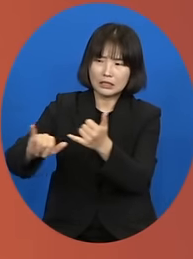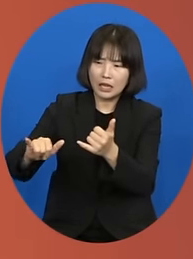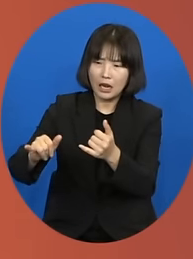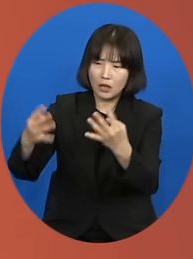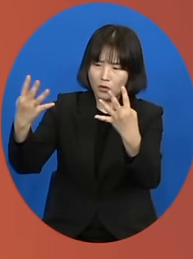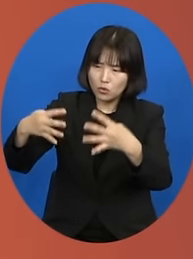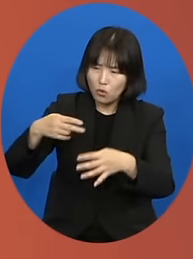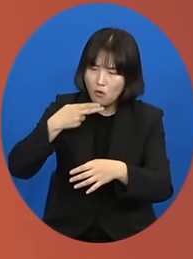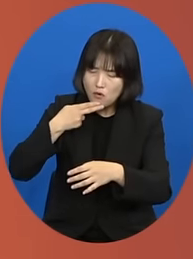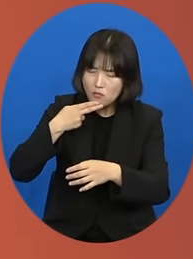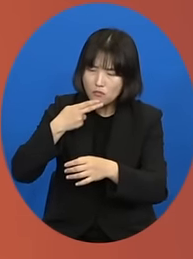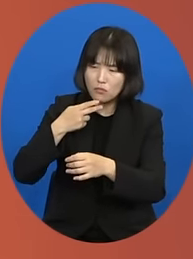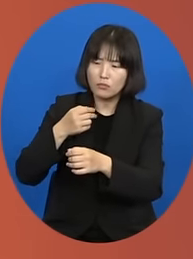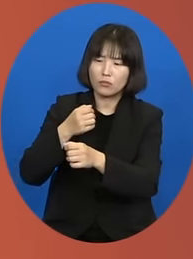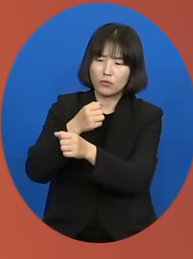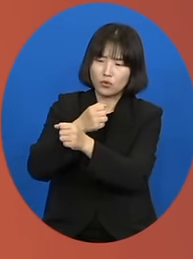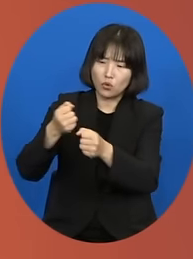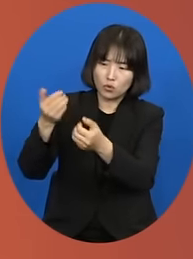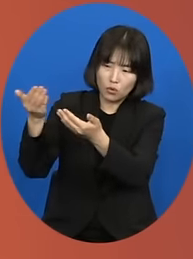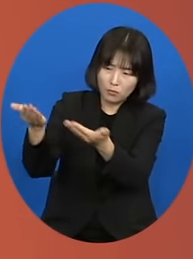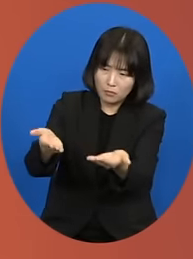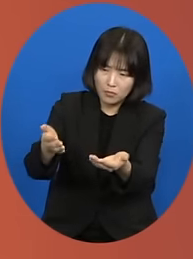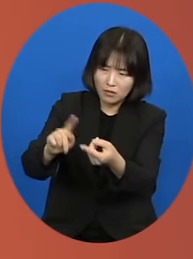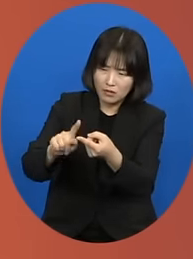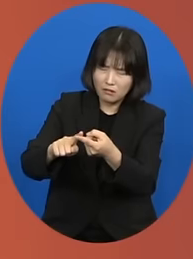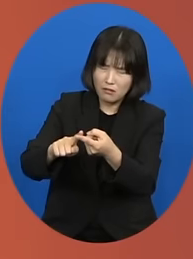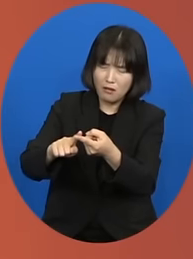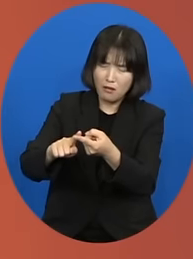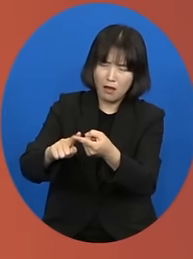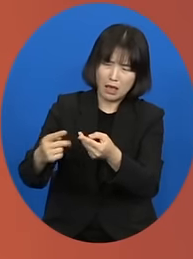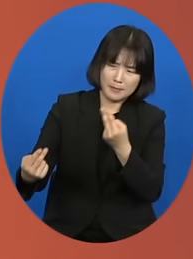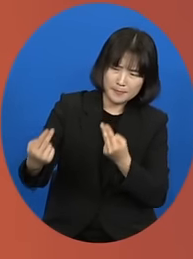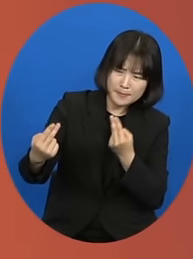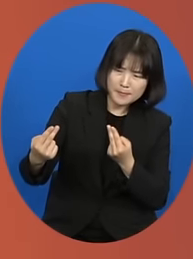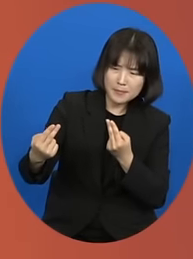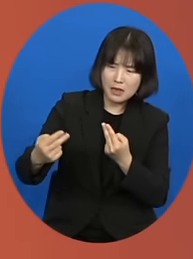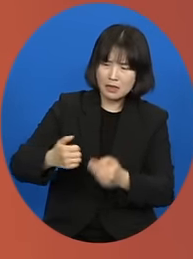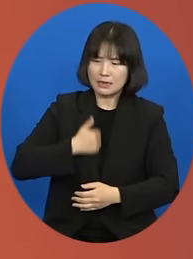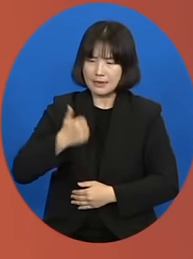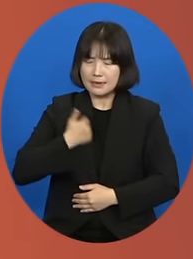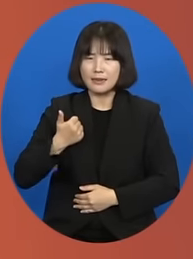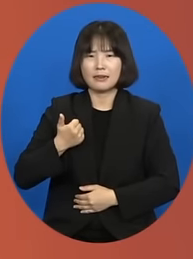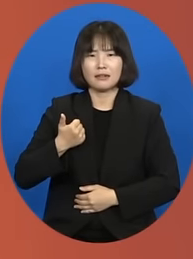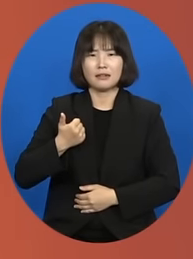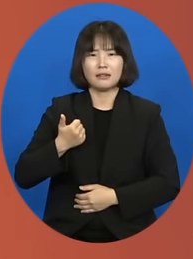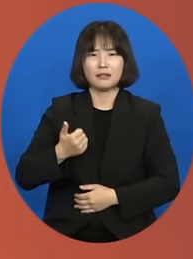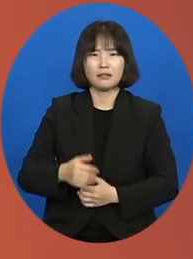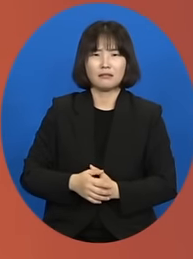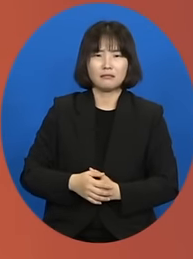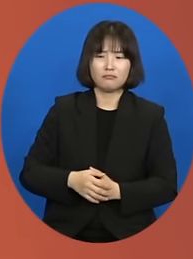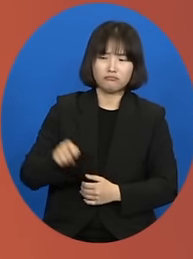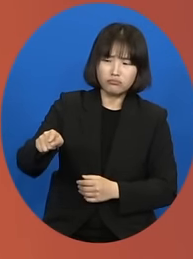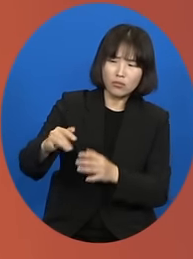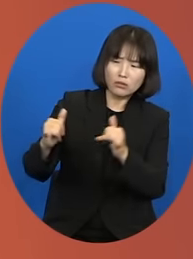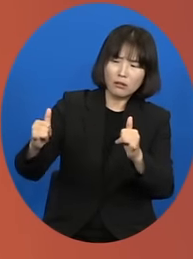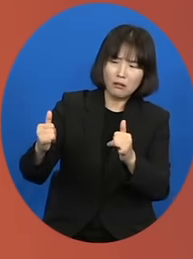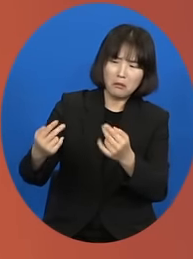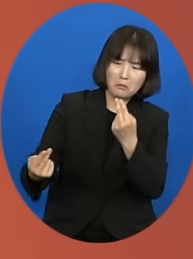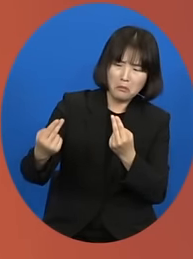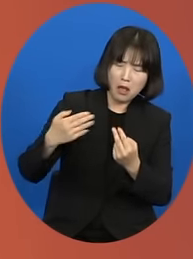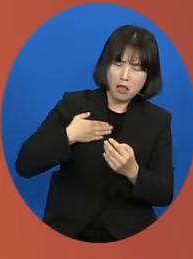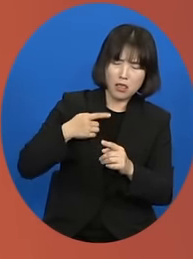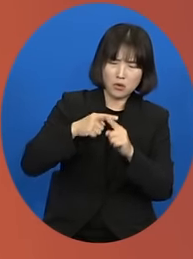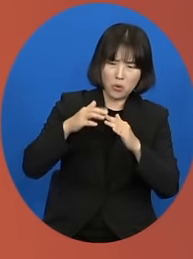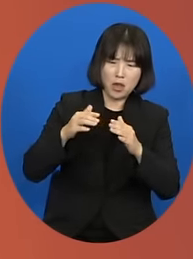분노하고 비교합니다. 나는 적어도 저 사람보다 나아. 나는 적어도 교회 열심히 다니고 신앙생활 열심히 하고